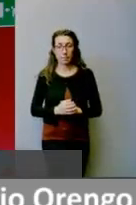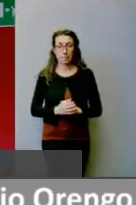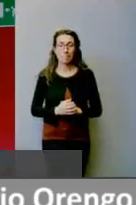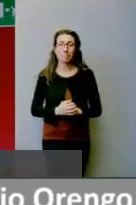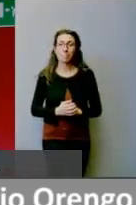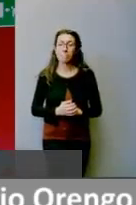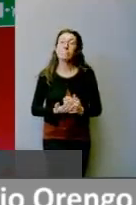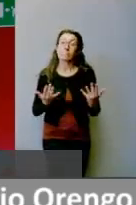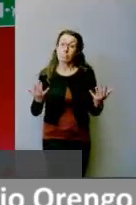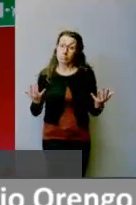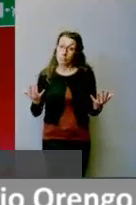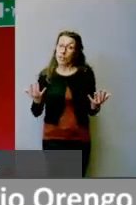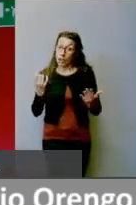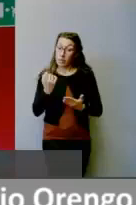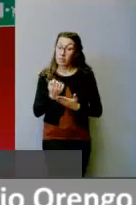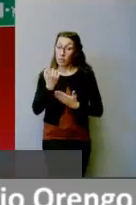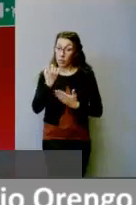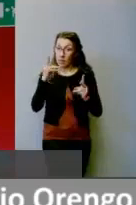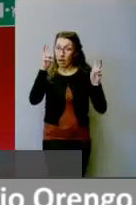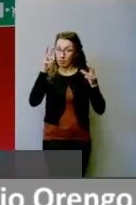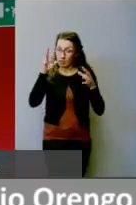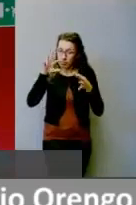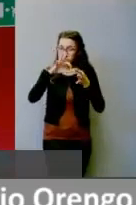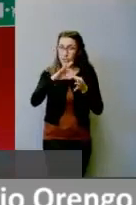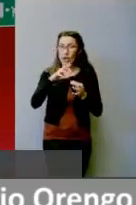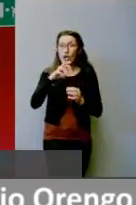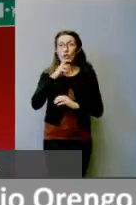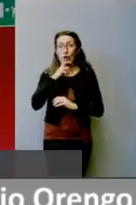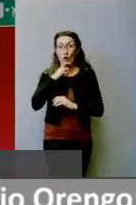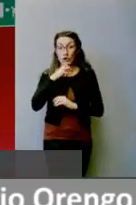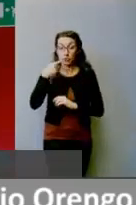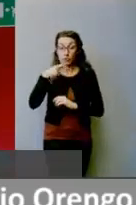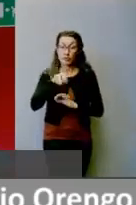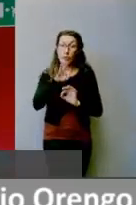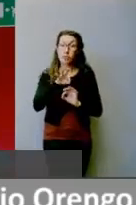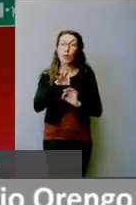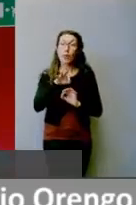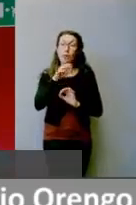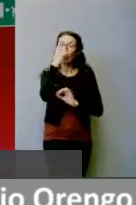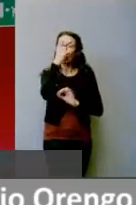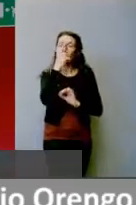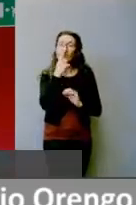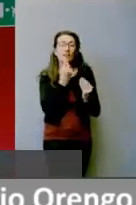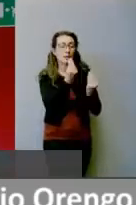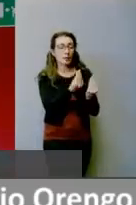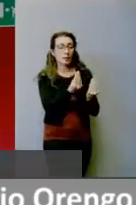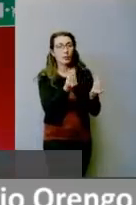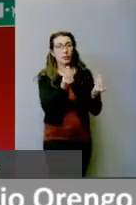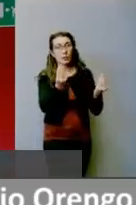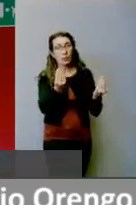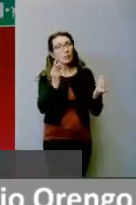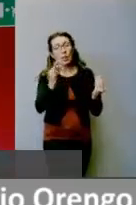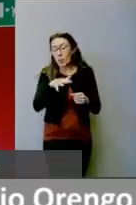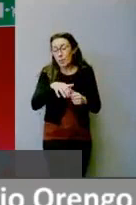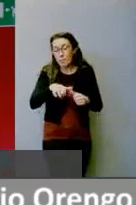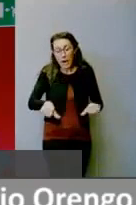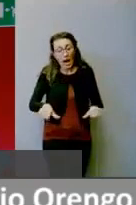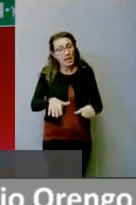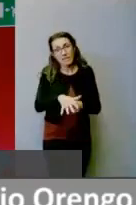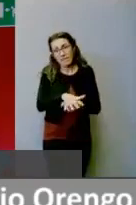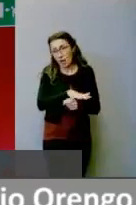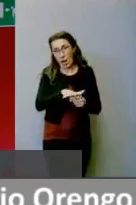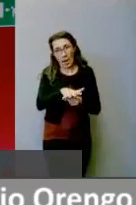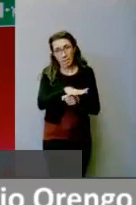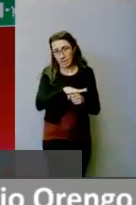dette e fatte sui nonni, perché solamente i nonni sono, anzi, sono quelli che portano avanti, diciamo, le famiglie,